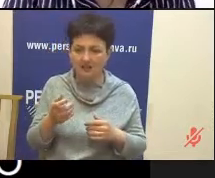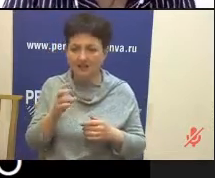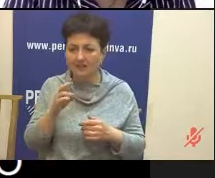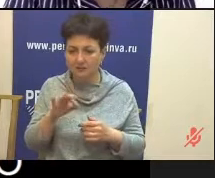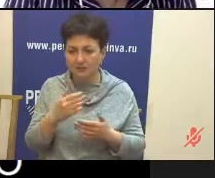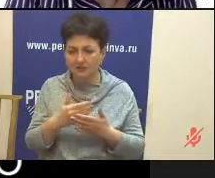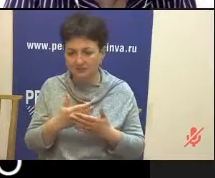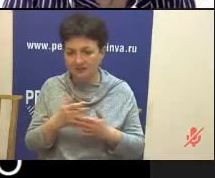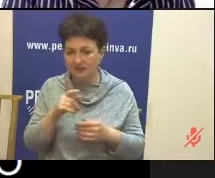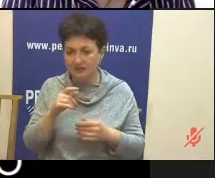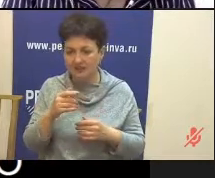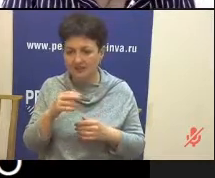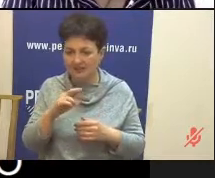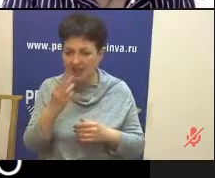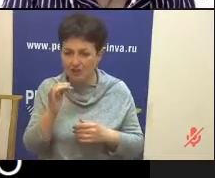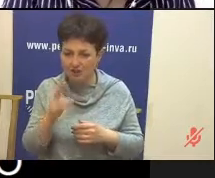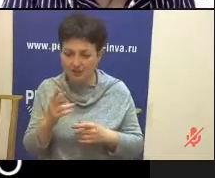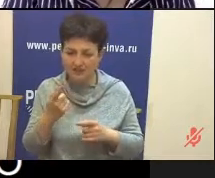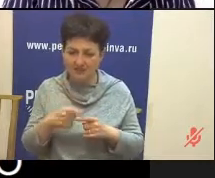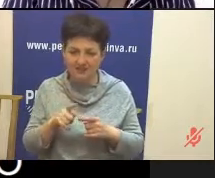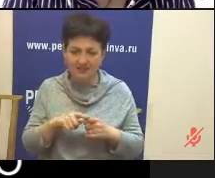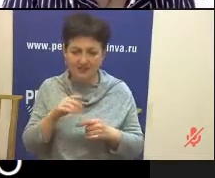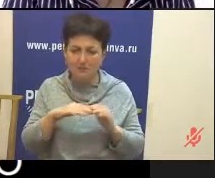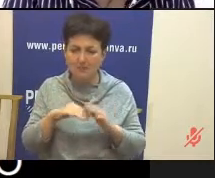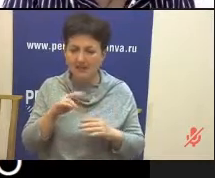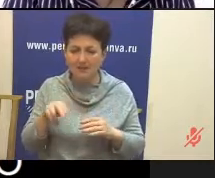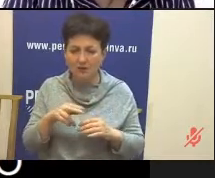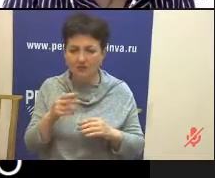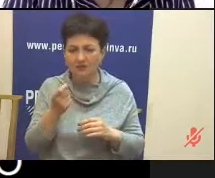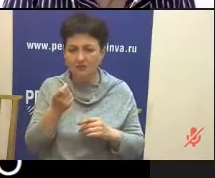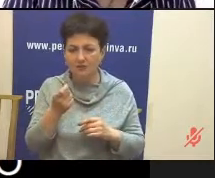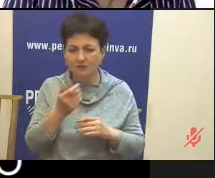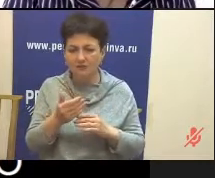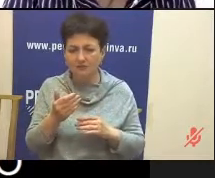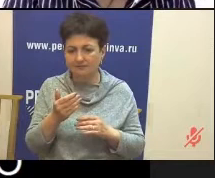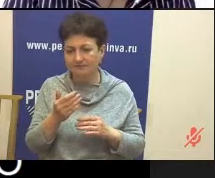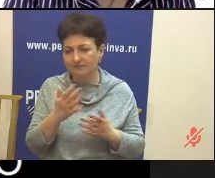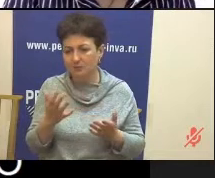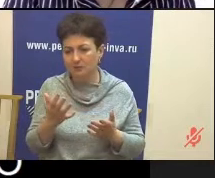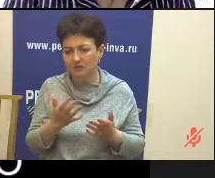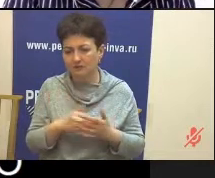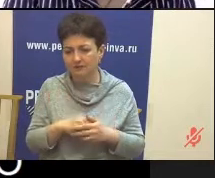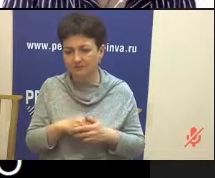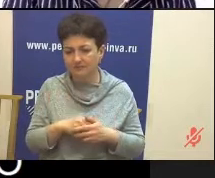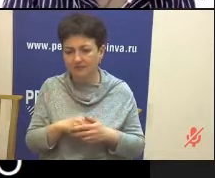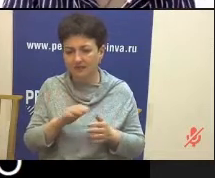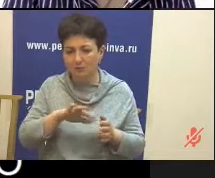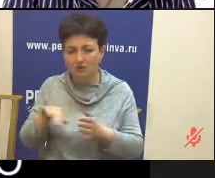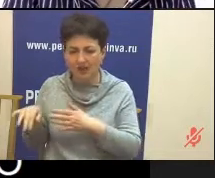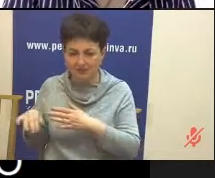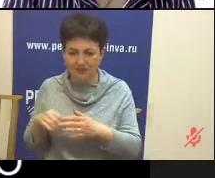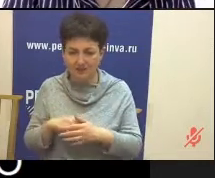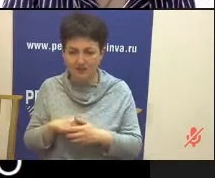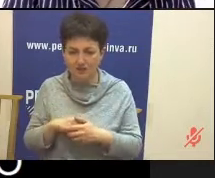включая кредитные карты, то, наверное, ящики сейчас это все-таки метод чуть более